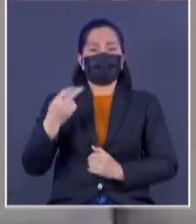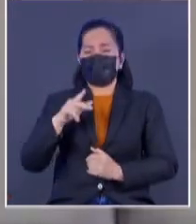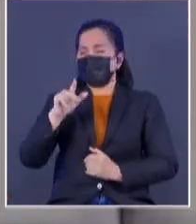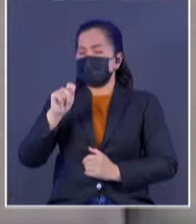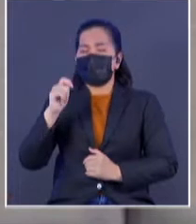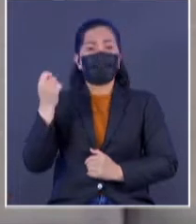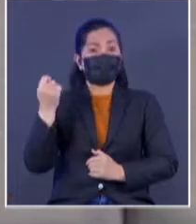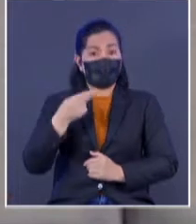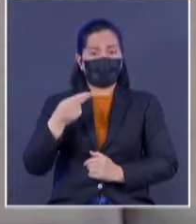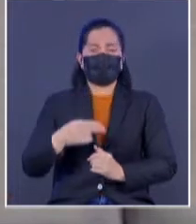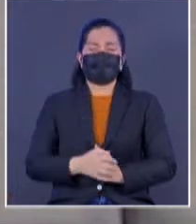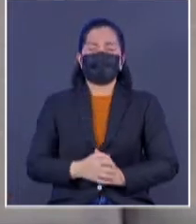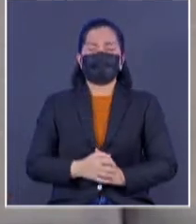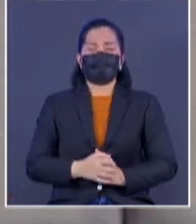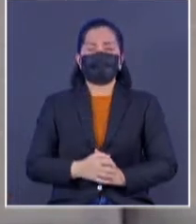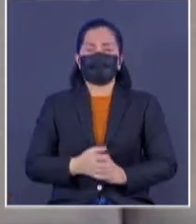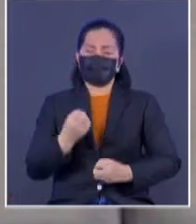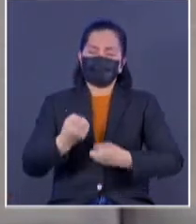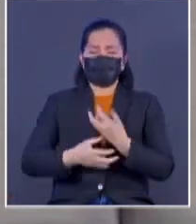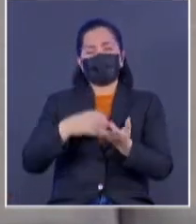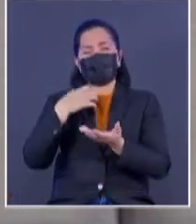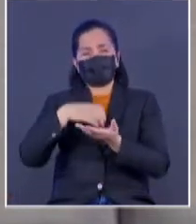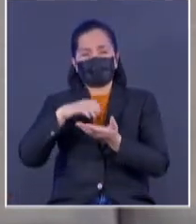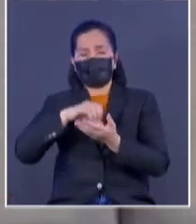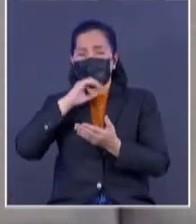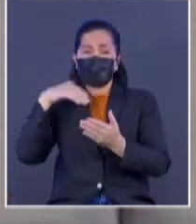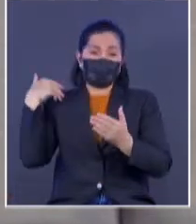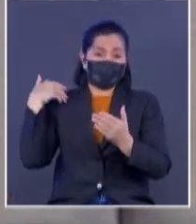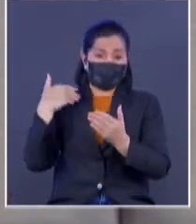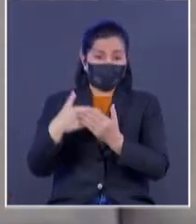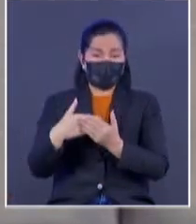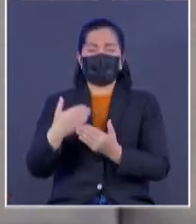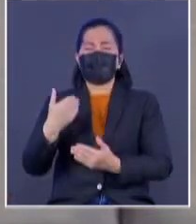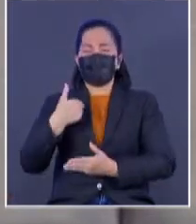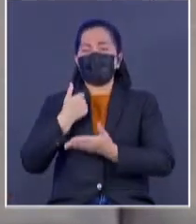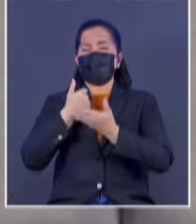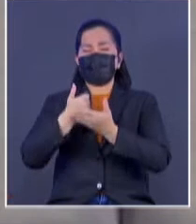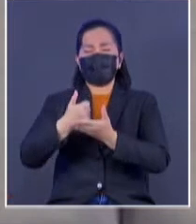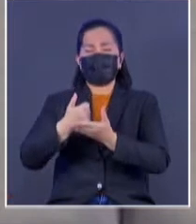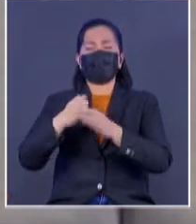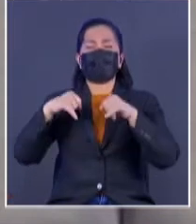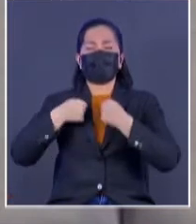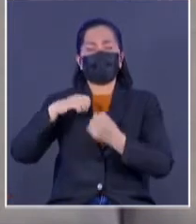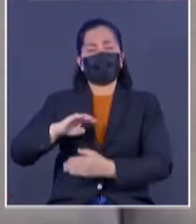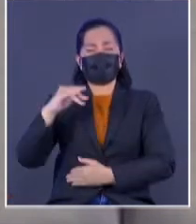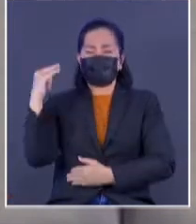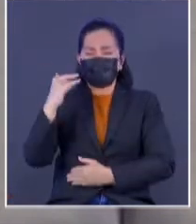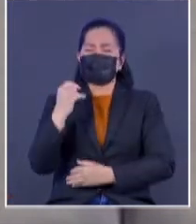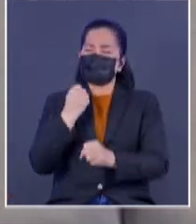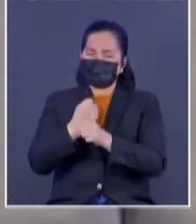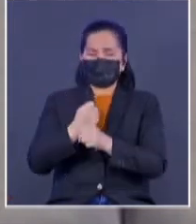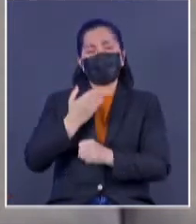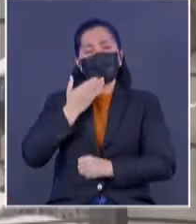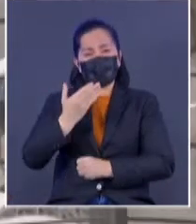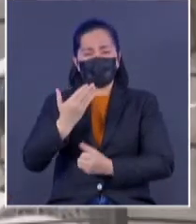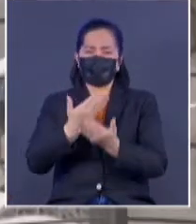ทก็ออกมาพูดถึงเรื่องนี้ครับบอกว่าที่ผ่านมามีมาตรการช่วยเหลือผู้ประกอบการสายการบินมาโดยตลอดนะครับมีทั้งการ